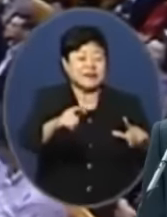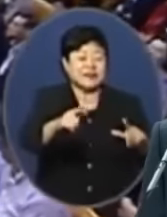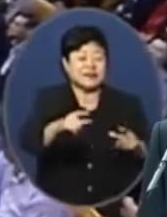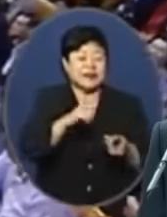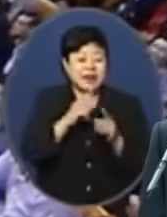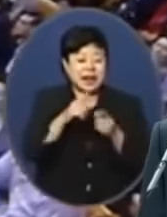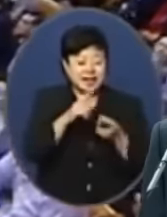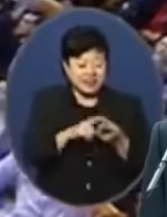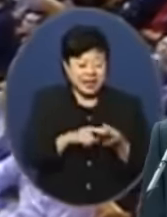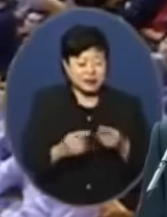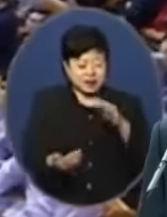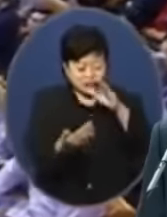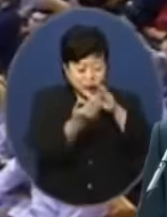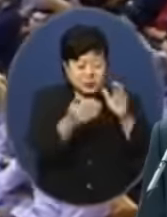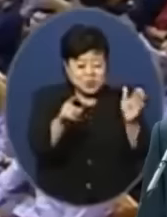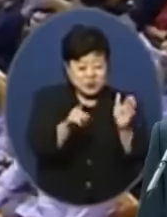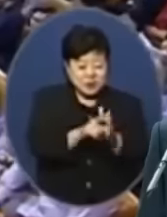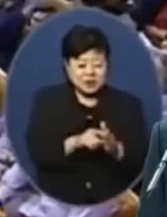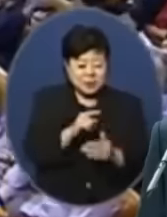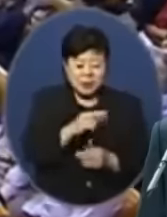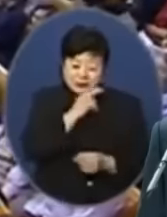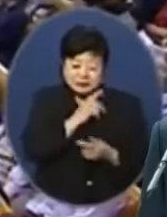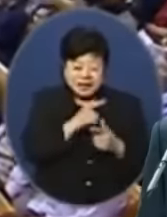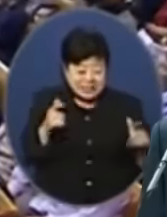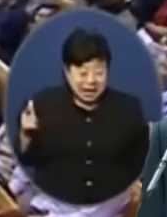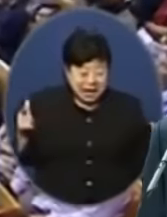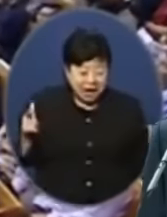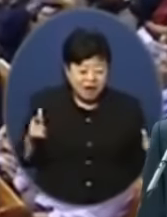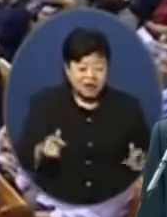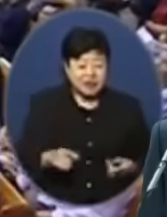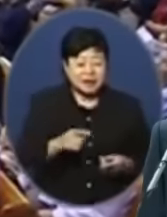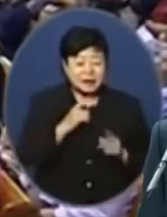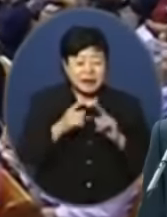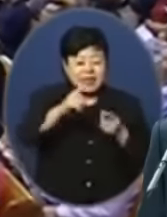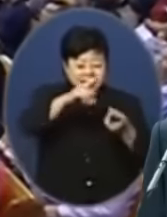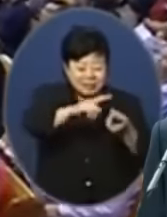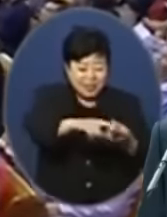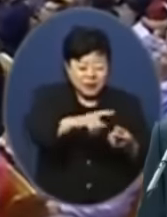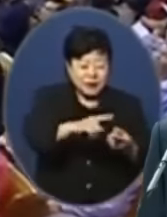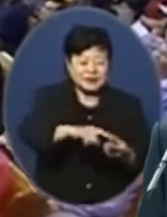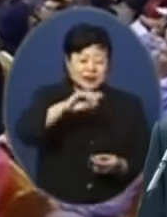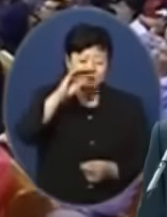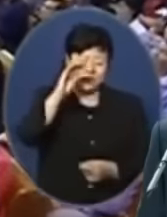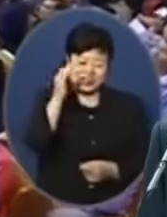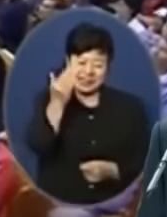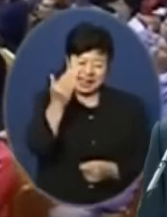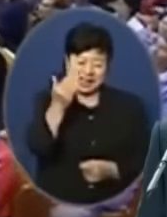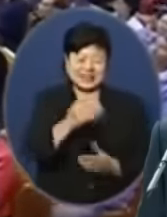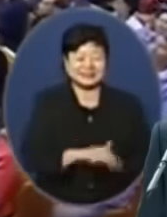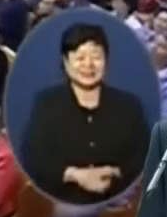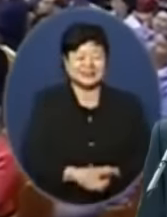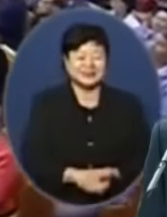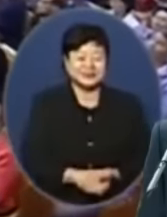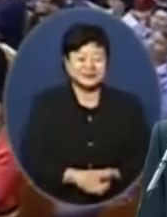그 말하는 것이 이룰 줄 믿고 마음에 의심하지 아니하면 말한 것이 그대로 되리라.